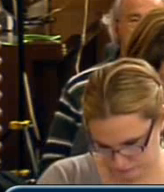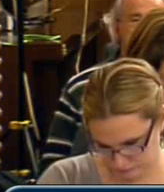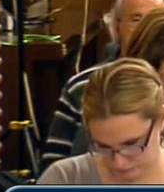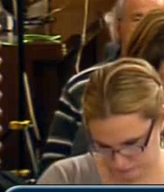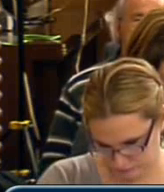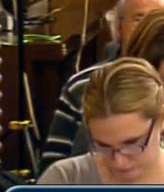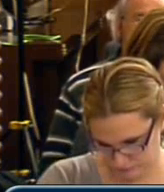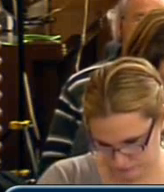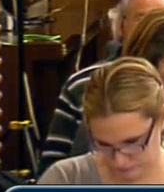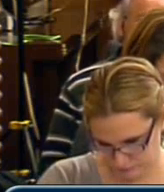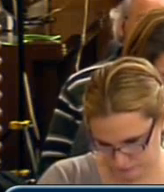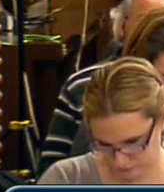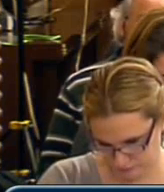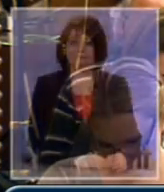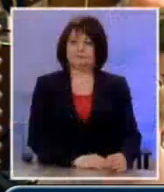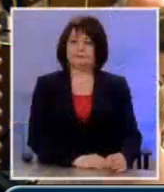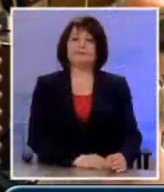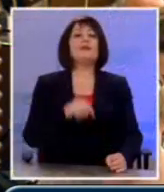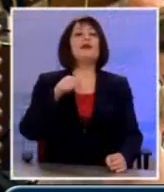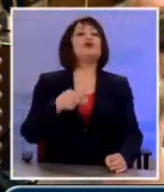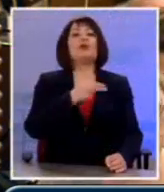που επίσης έχει...